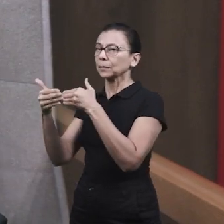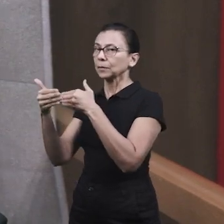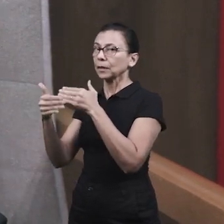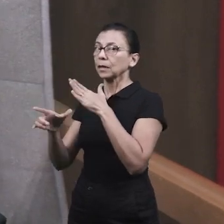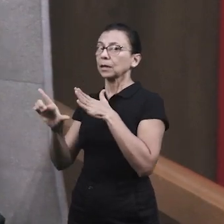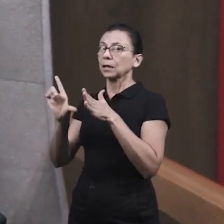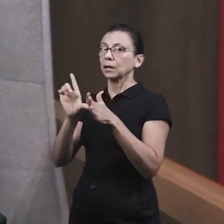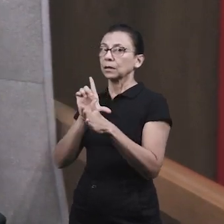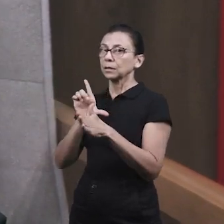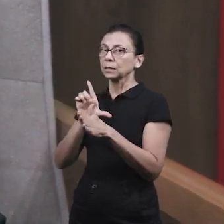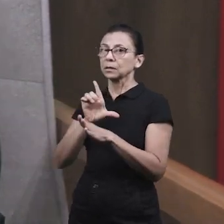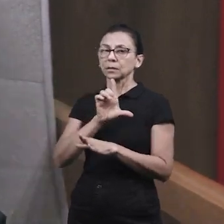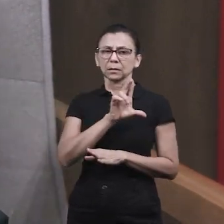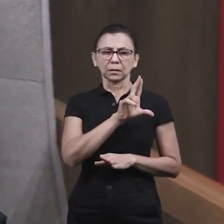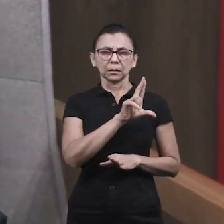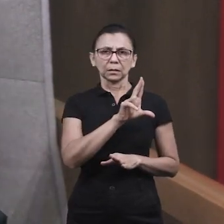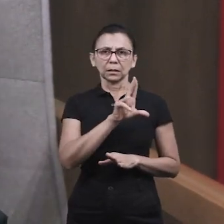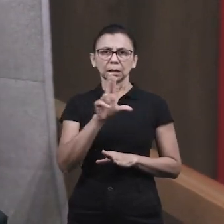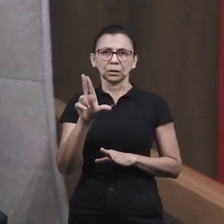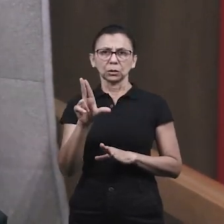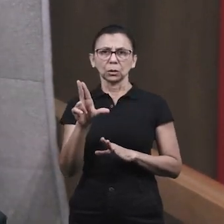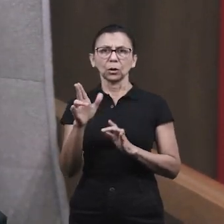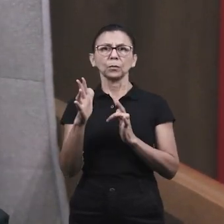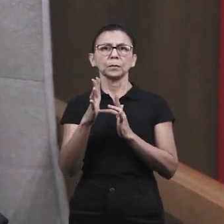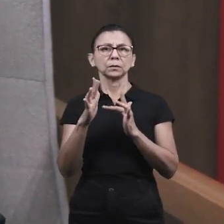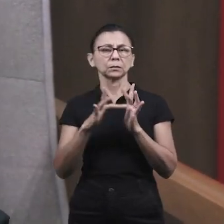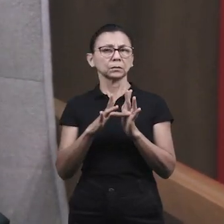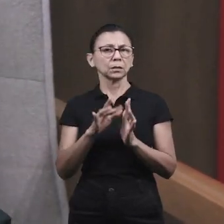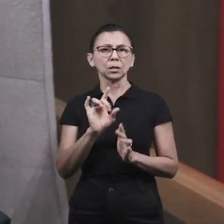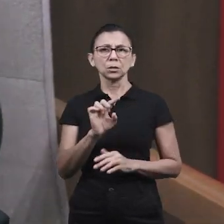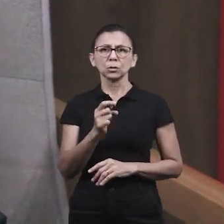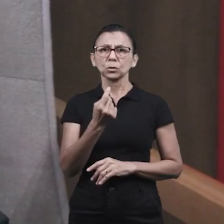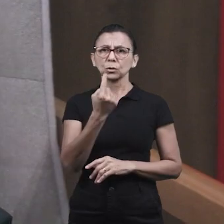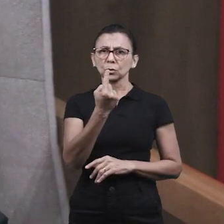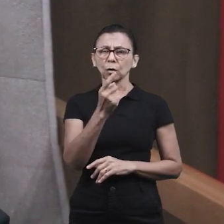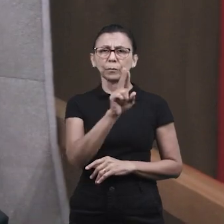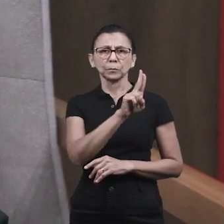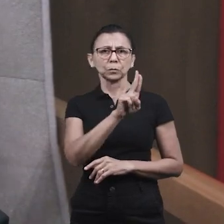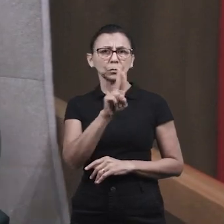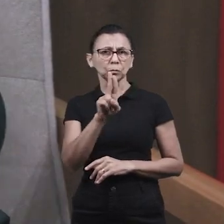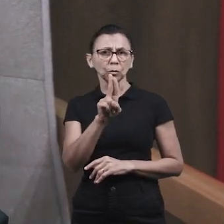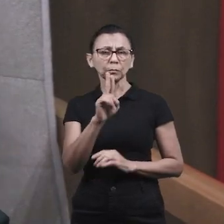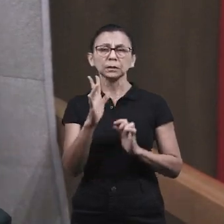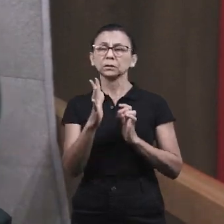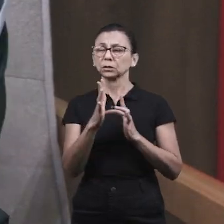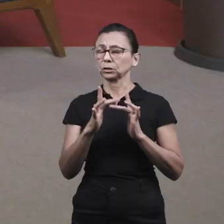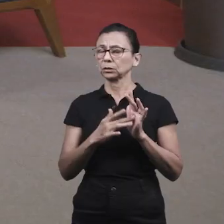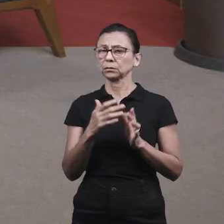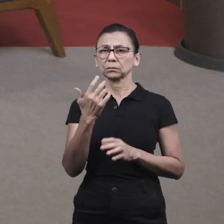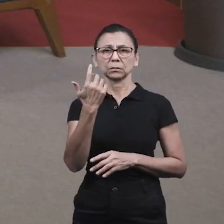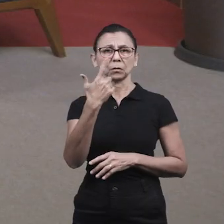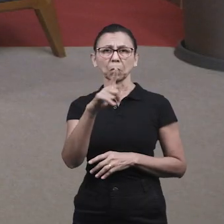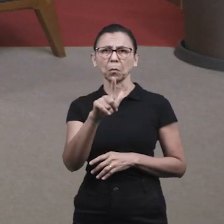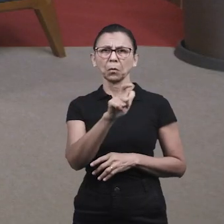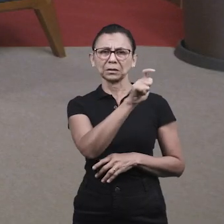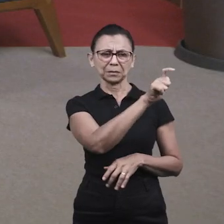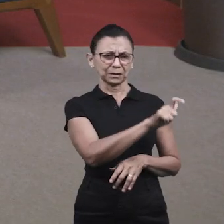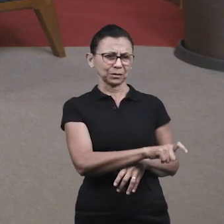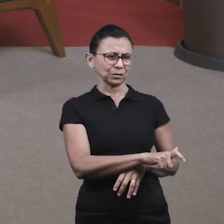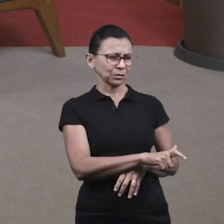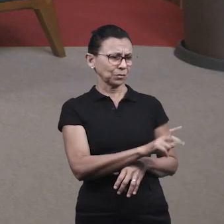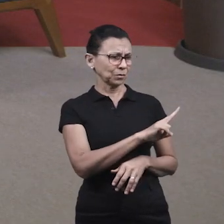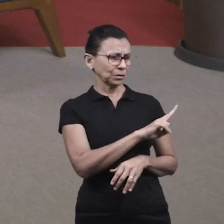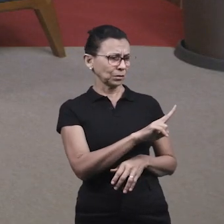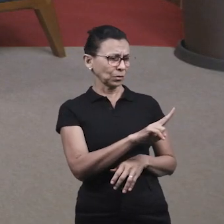les hommes. C'est-à-dire, si je veux arriver à Dieu, cela doit se faire à travers Jésus,